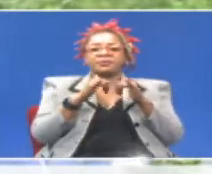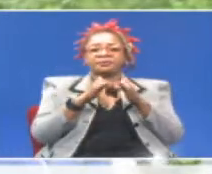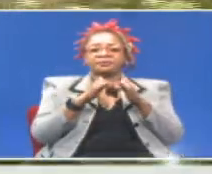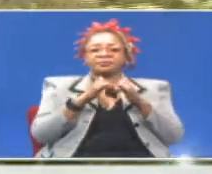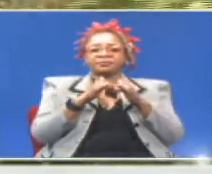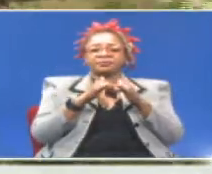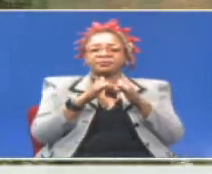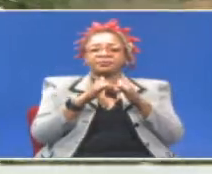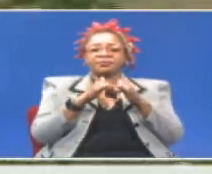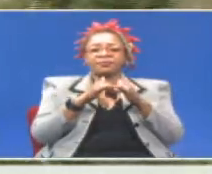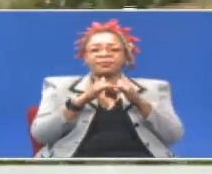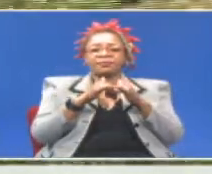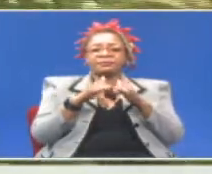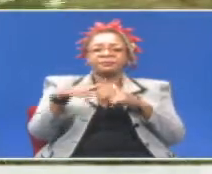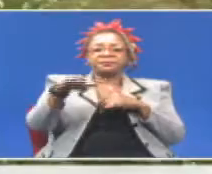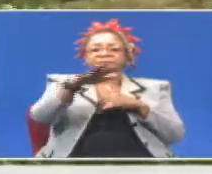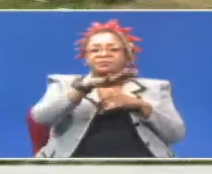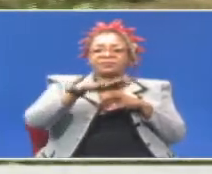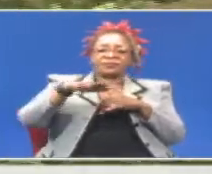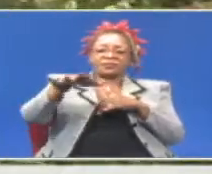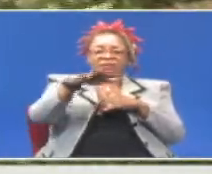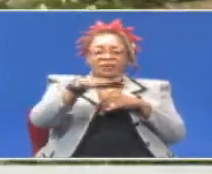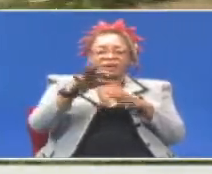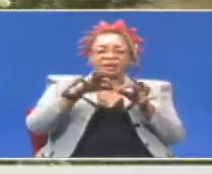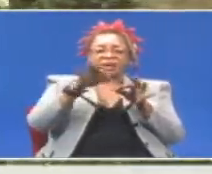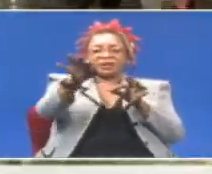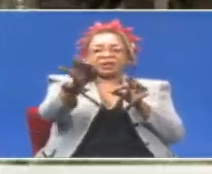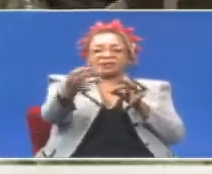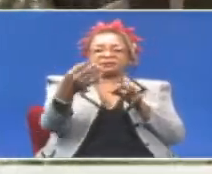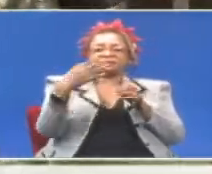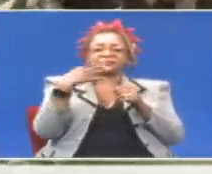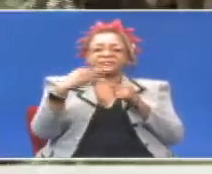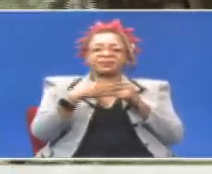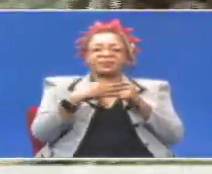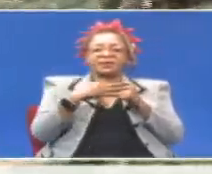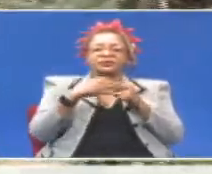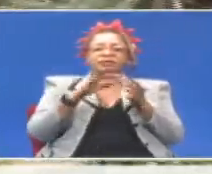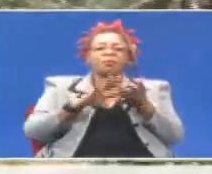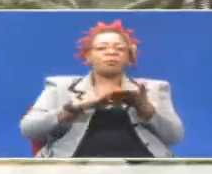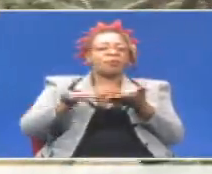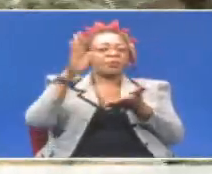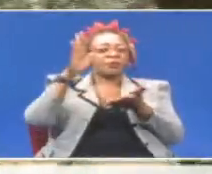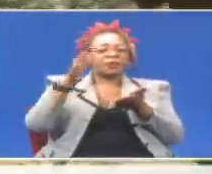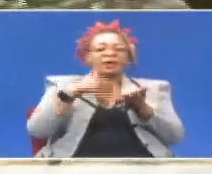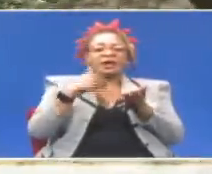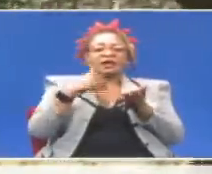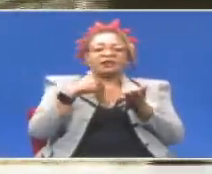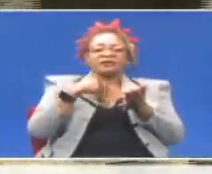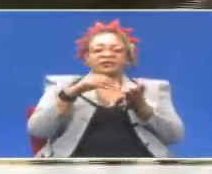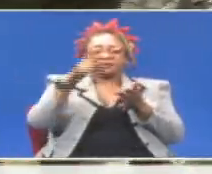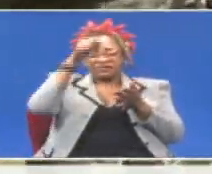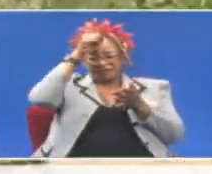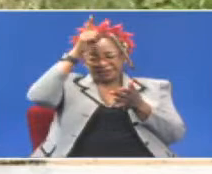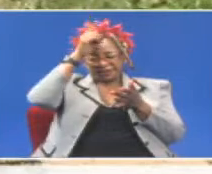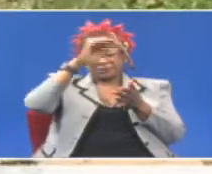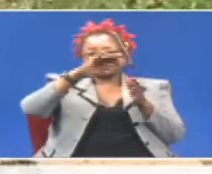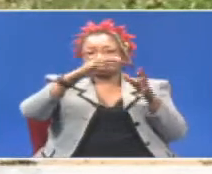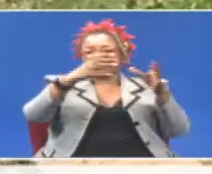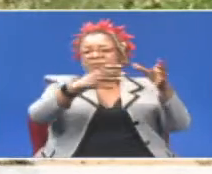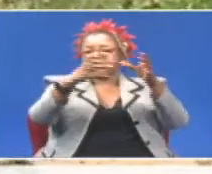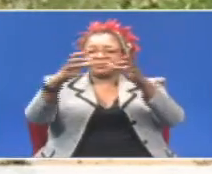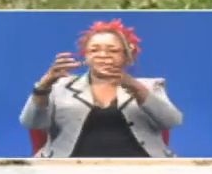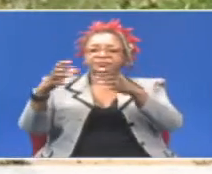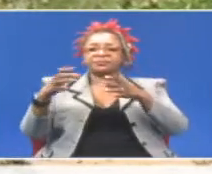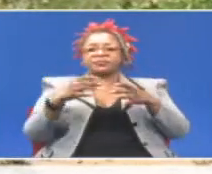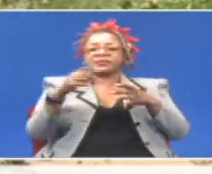yao. Sehemu hii ya ardhi ni ya ekari 800,000 au hata zaidi, kukiwa na vijiji kadhaa kama vile Galilaya na